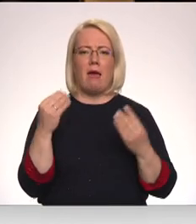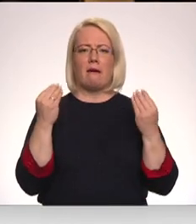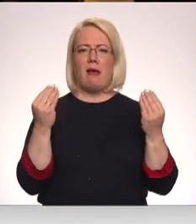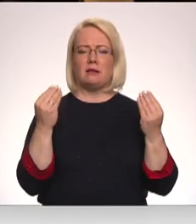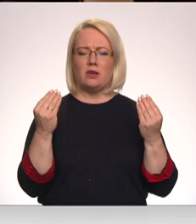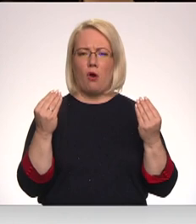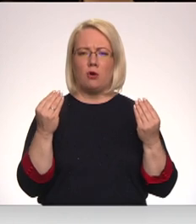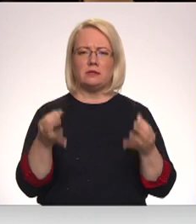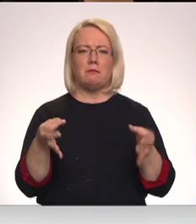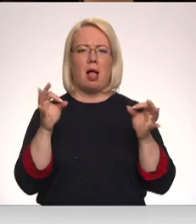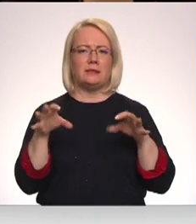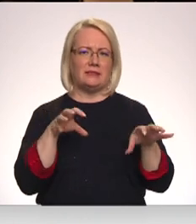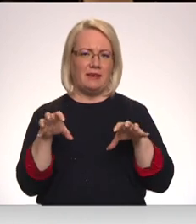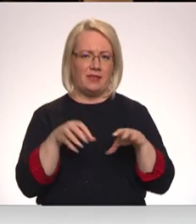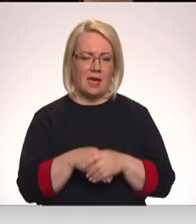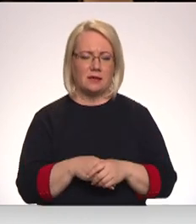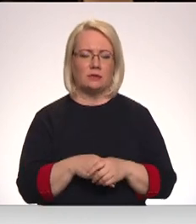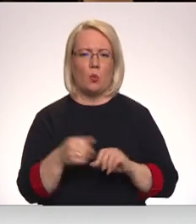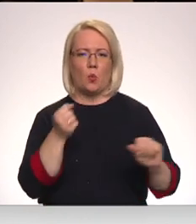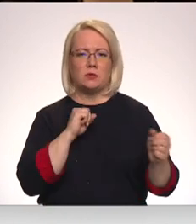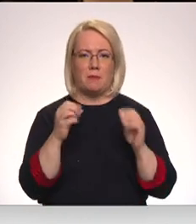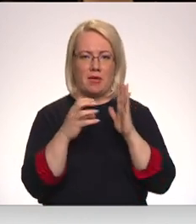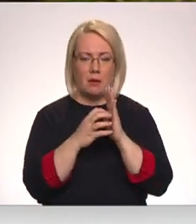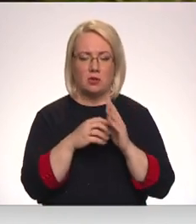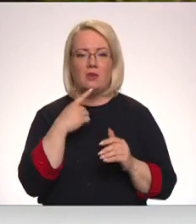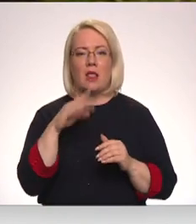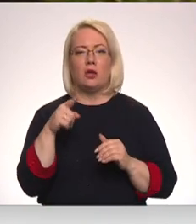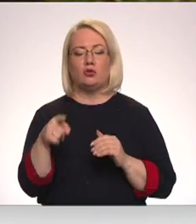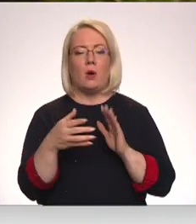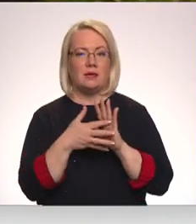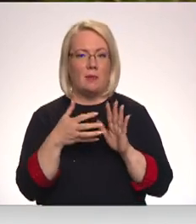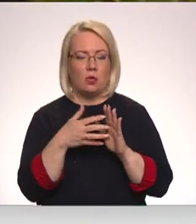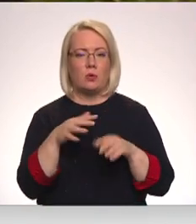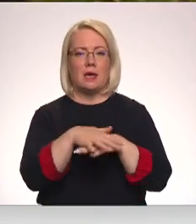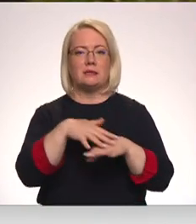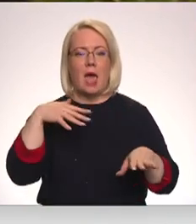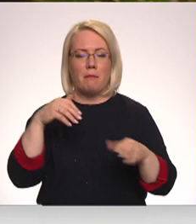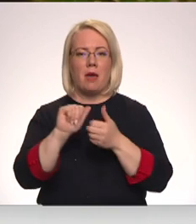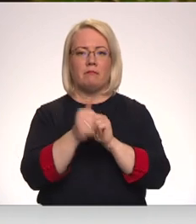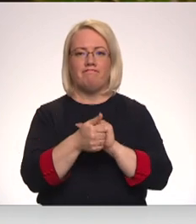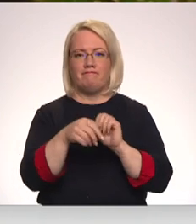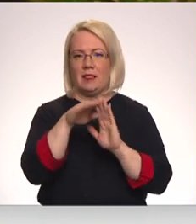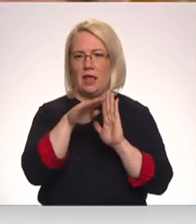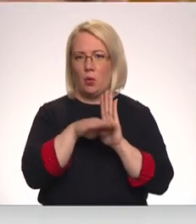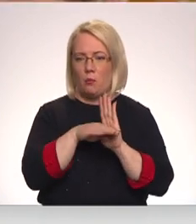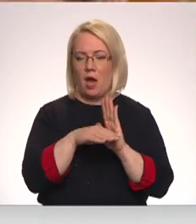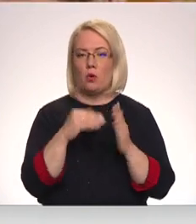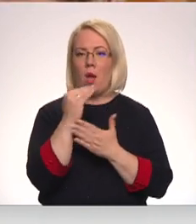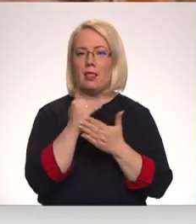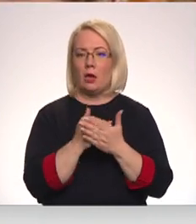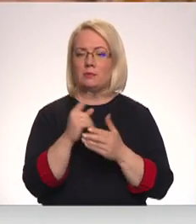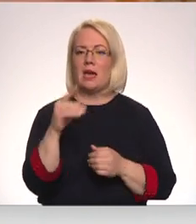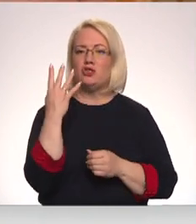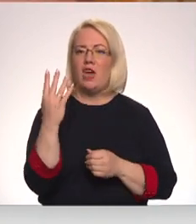kustībā. Lai jauno ģerboni varētu pilnvērtīgi lietot, Saeimai vēl jāveic izmaiņas likumā, jo šobrīd likums ir tikai par